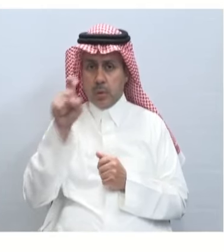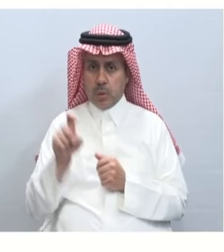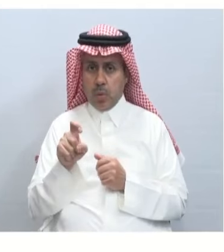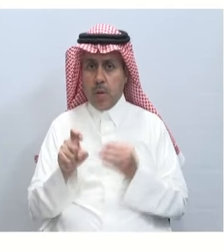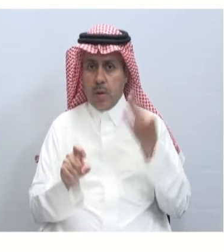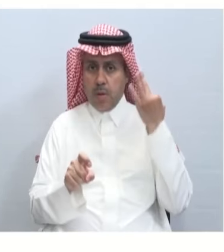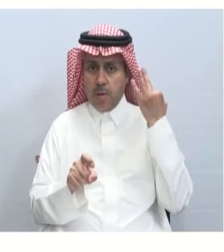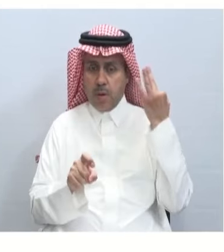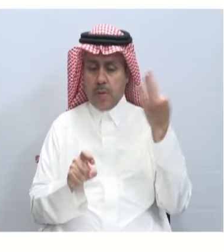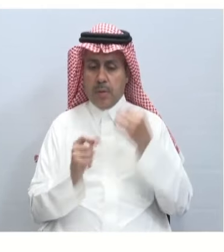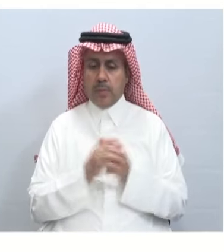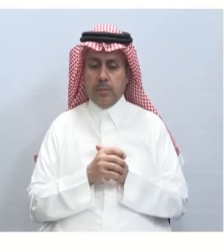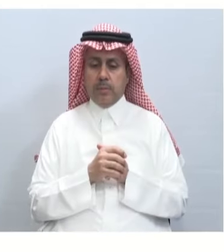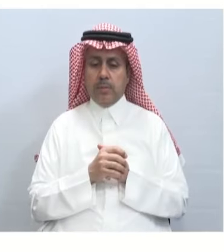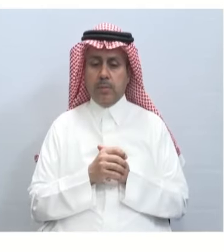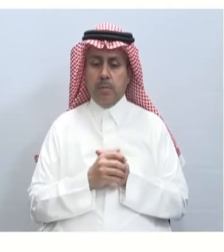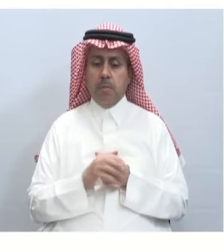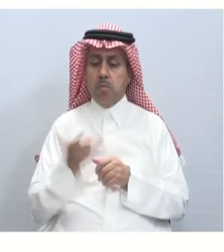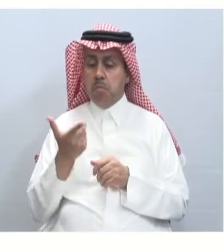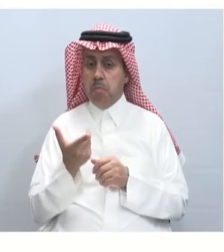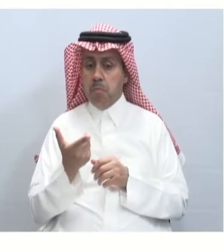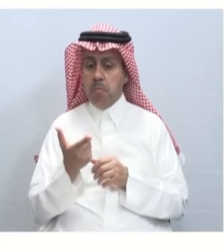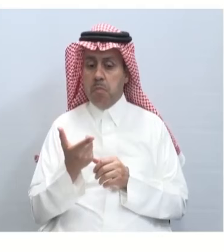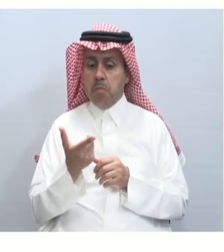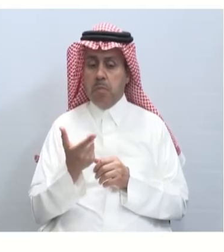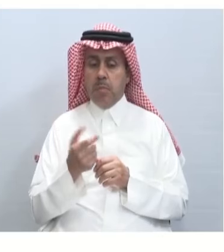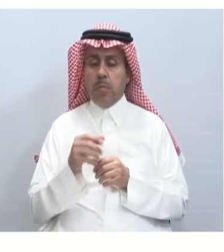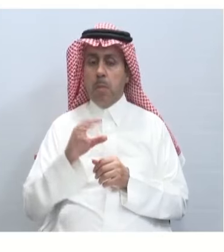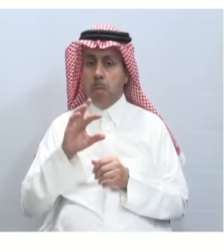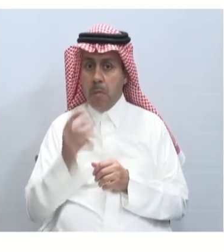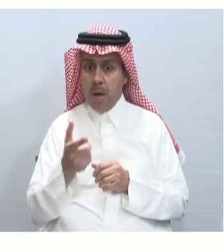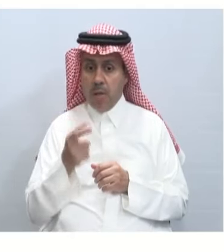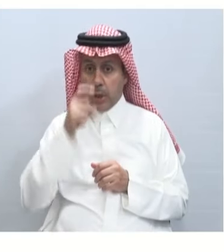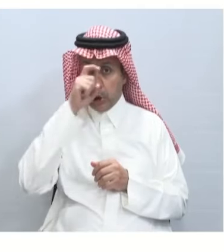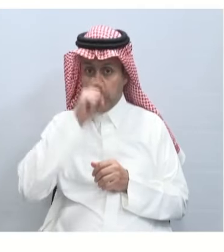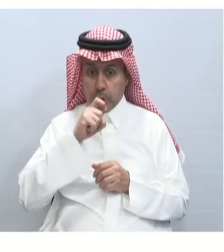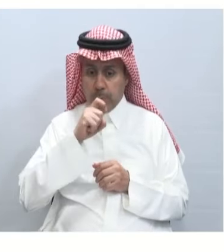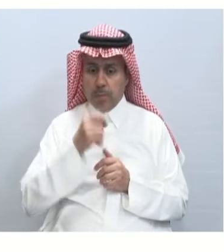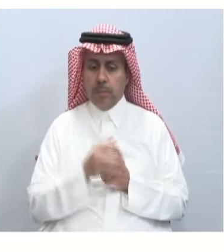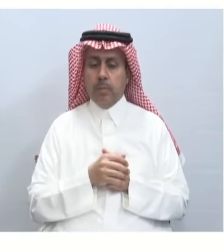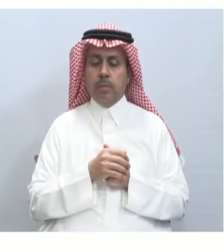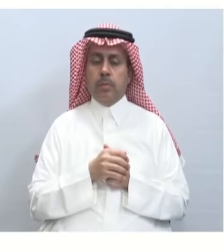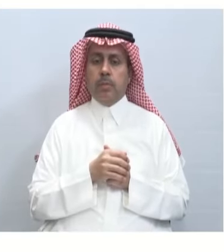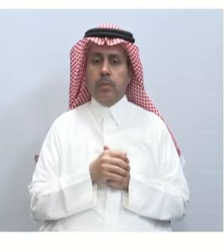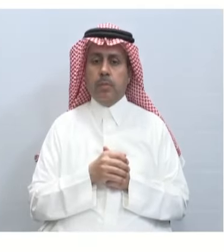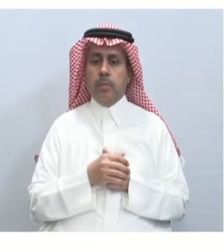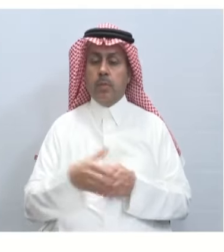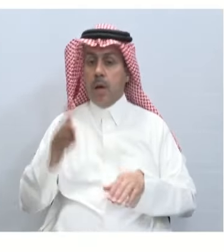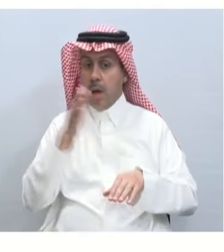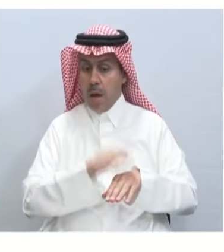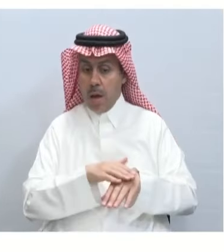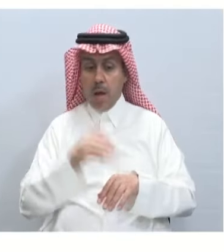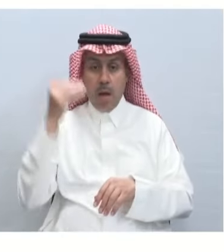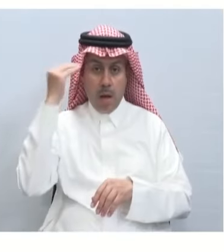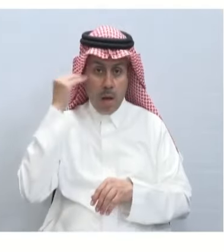والنفاس السؤال الثالث السؤال الثالث وانتبهوا له جيدا